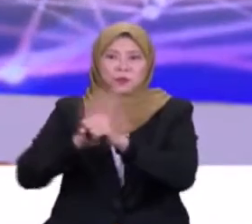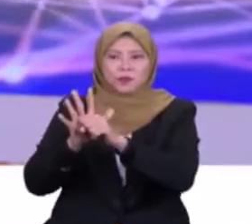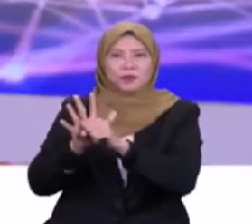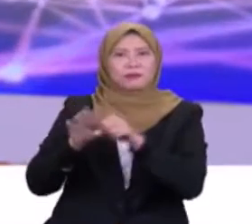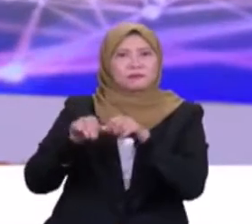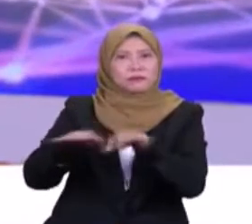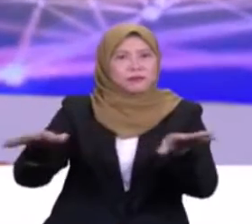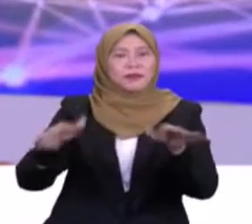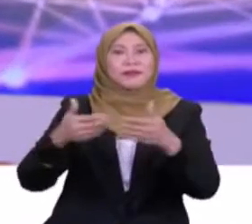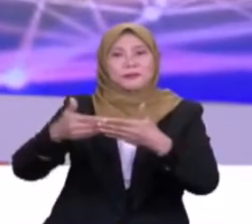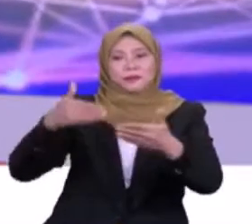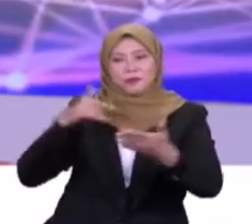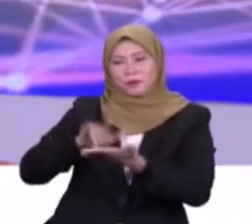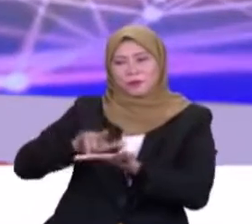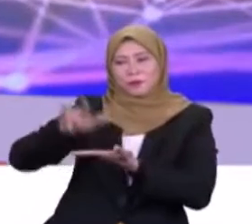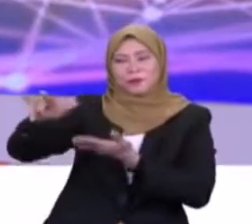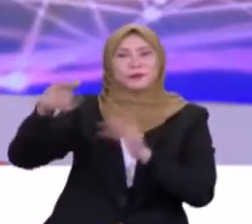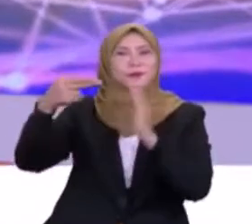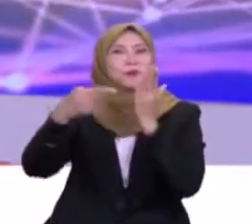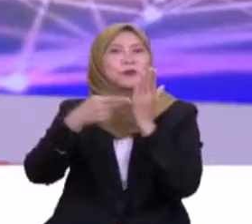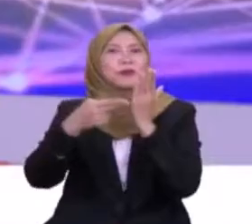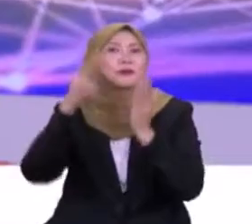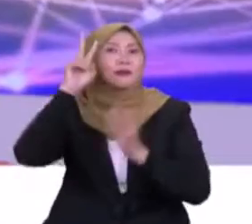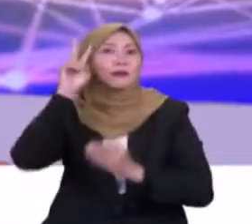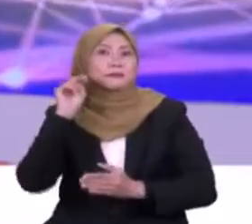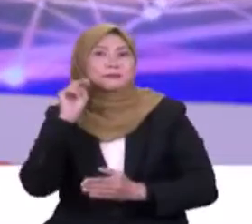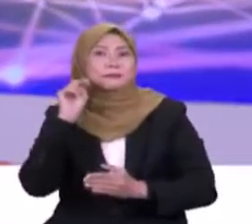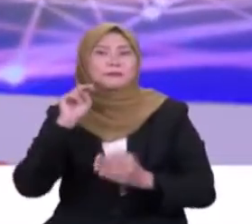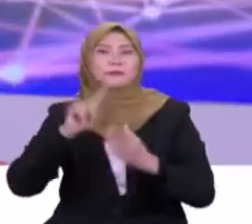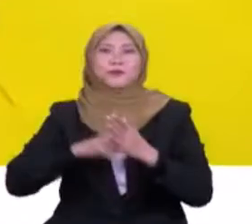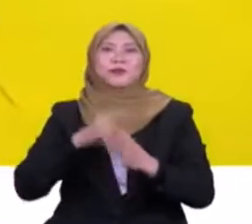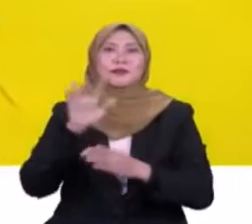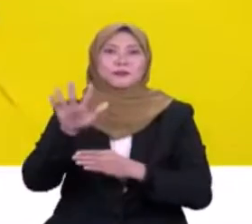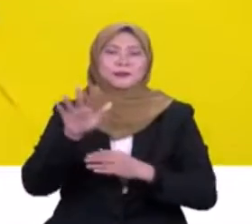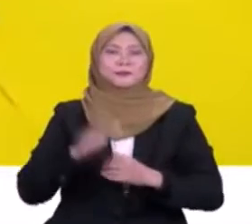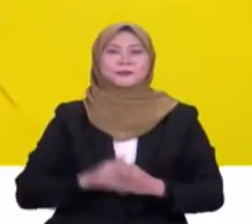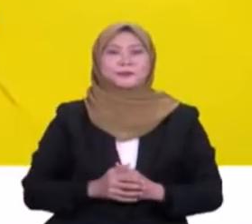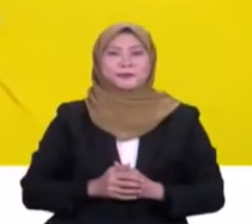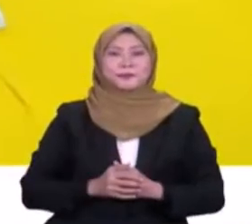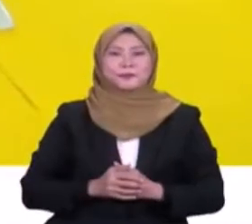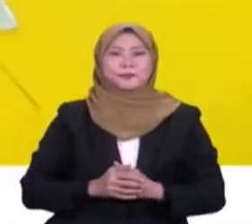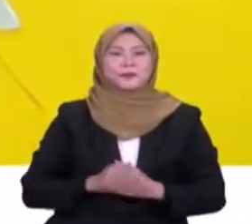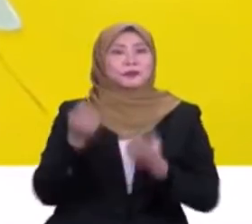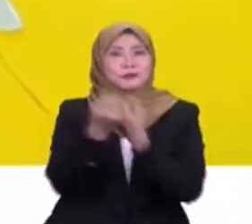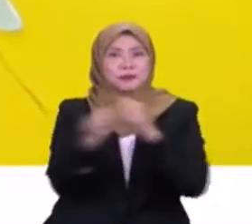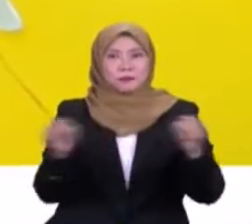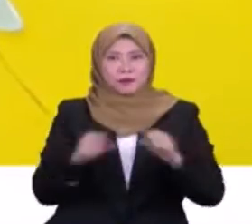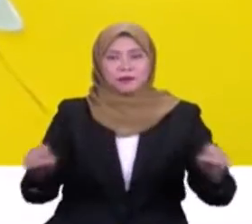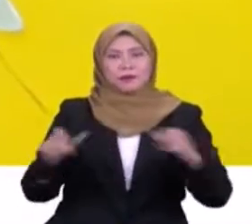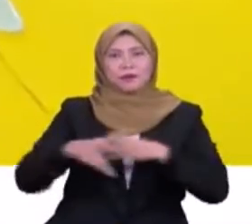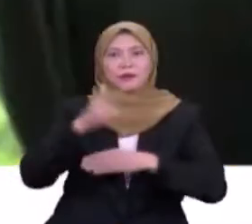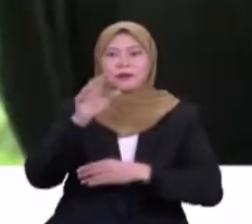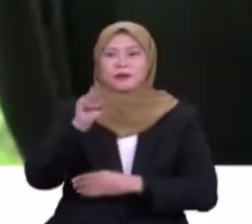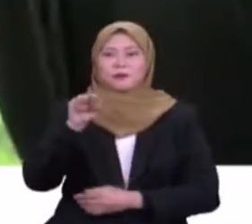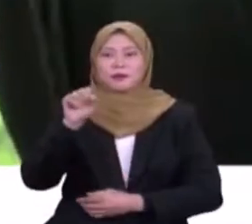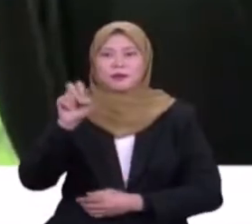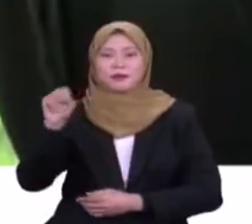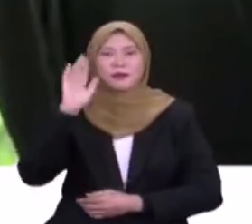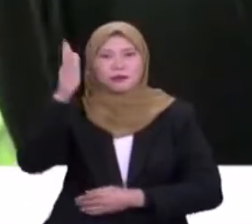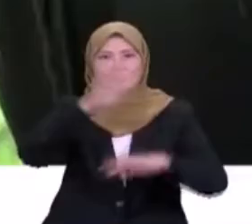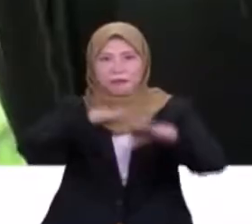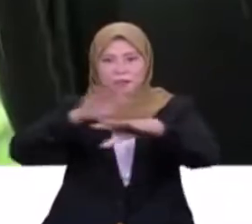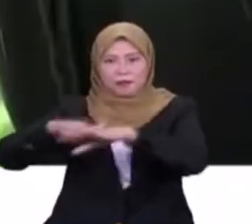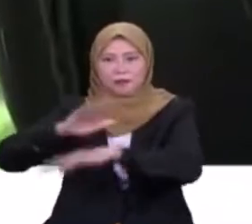belas sebelum melepas ke Vietnam my depan menurut Suhadi sebagai persiapan awal MSN akan memanggil